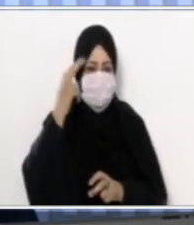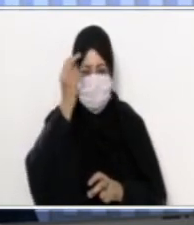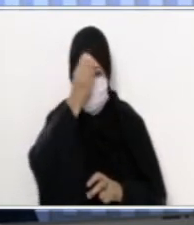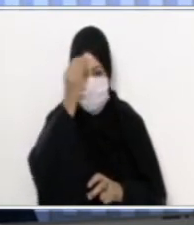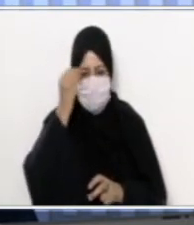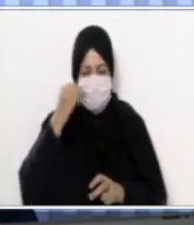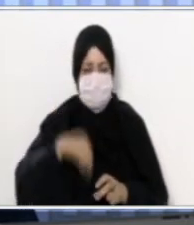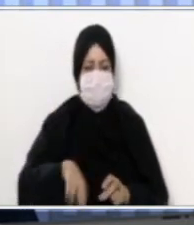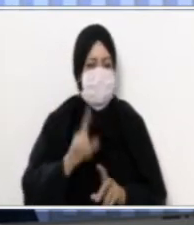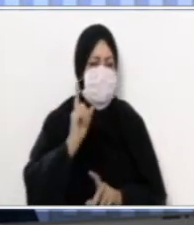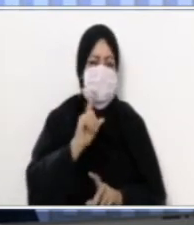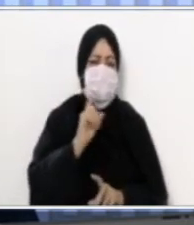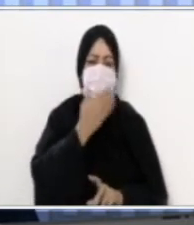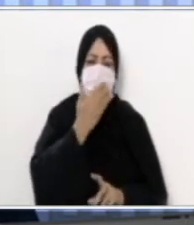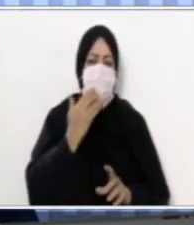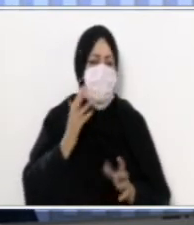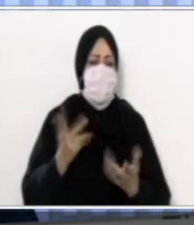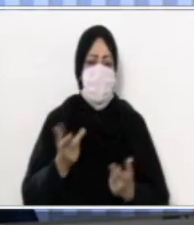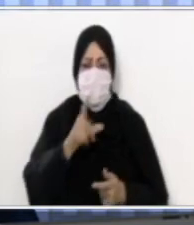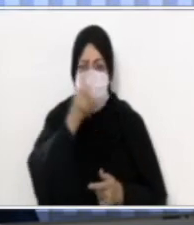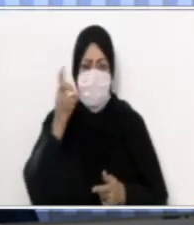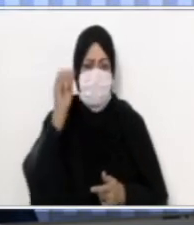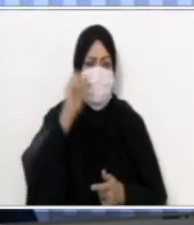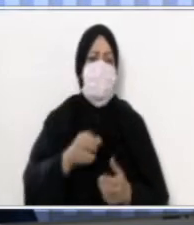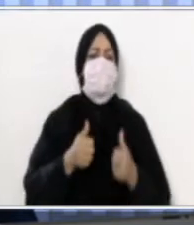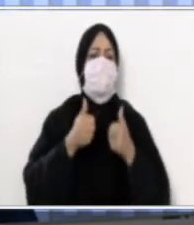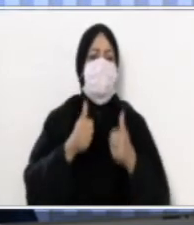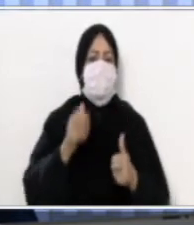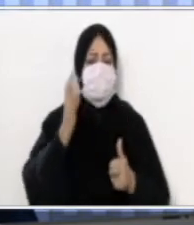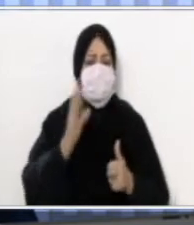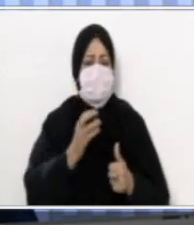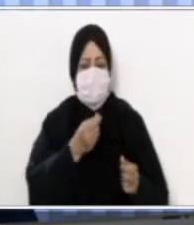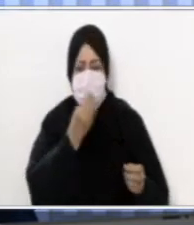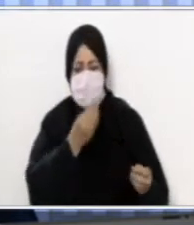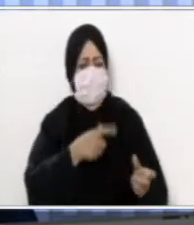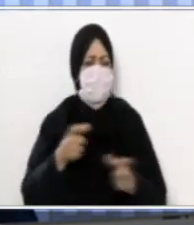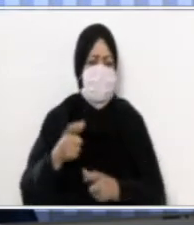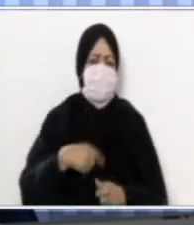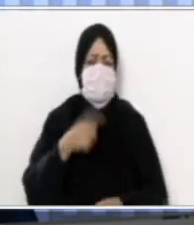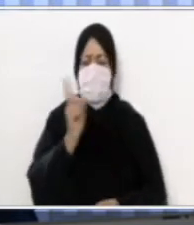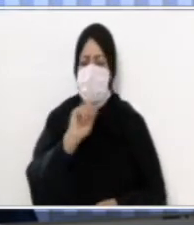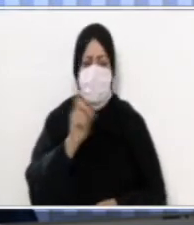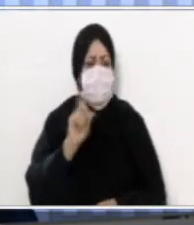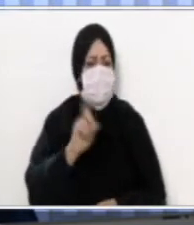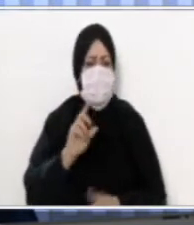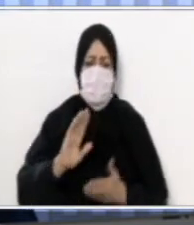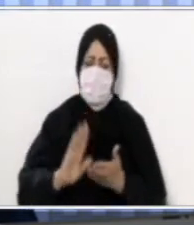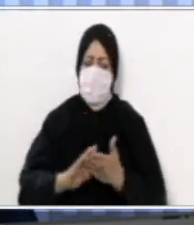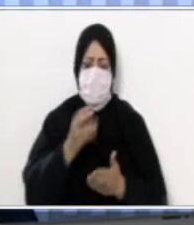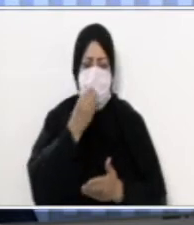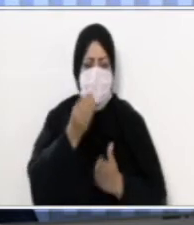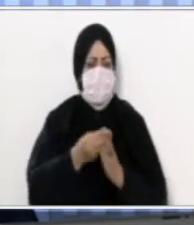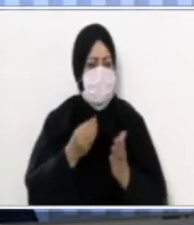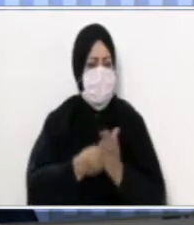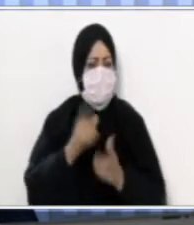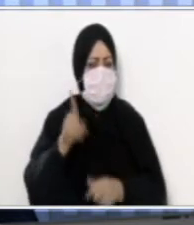ويطلب الطعام، هل نحضر له الطعام أم لا؟ لا يجوز إعانته على المعصية، لا يجوز إعانته على المعصية،